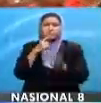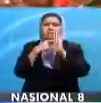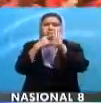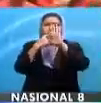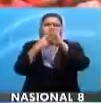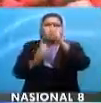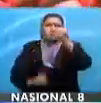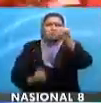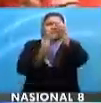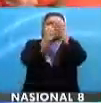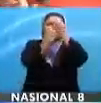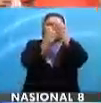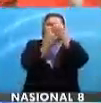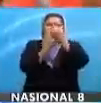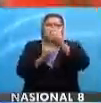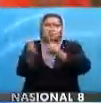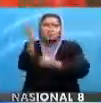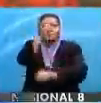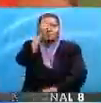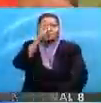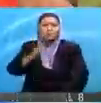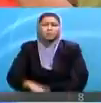kerajaan.